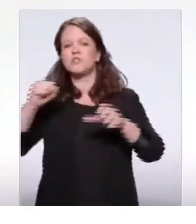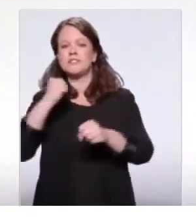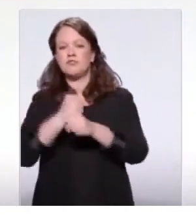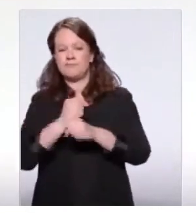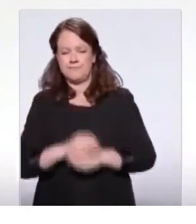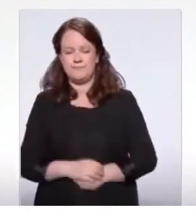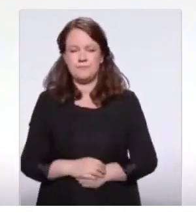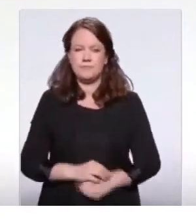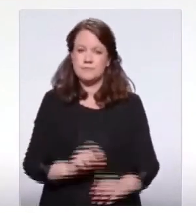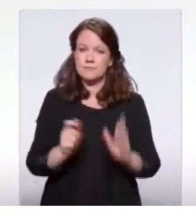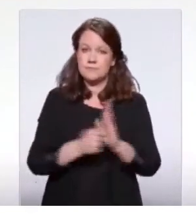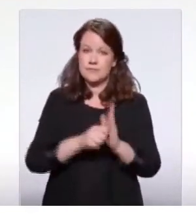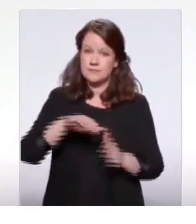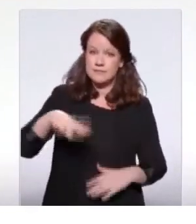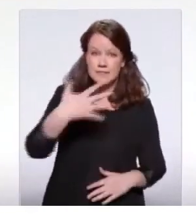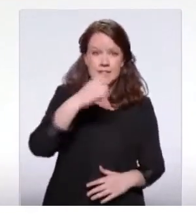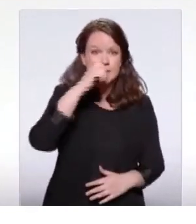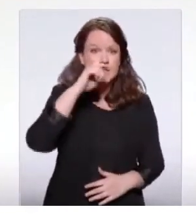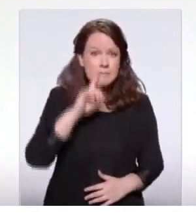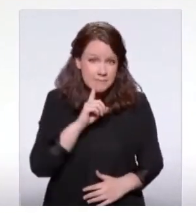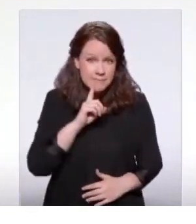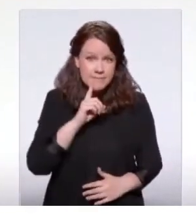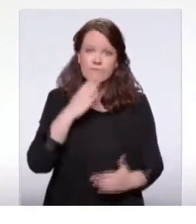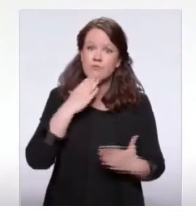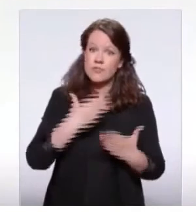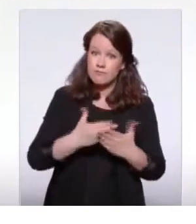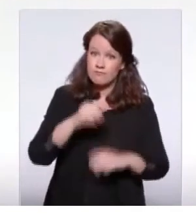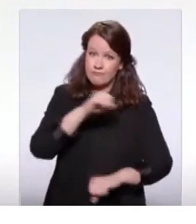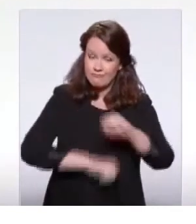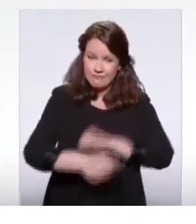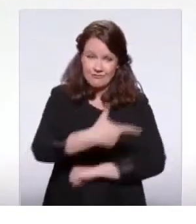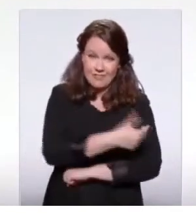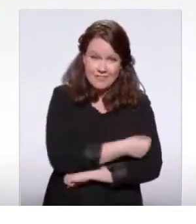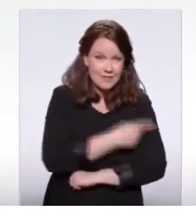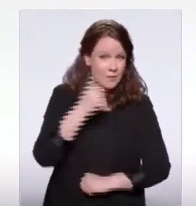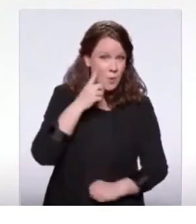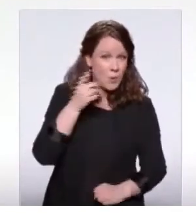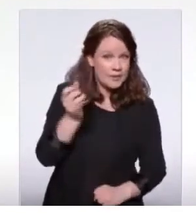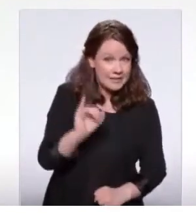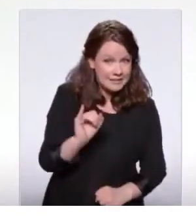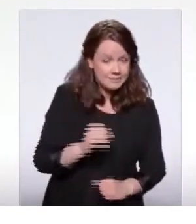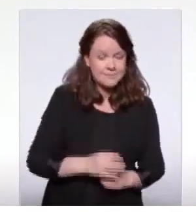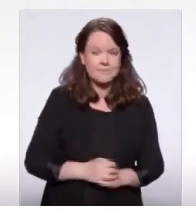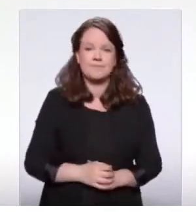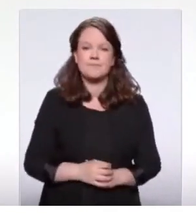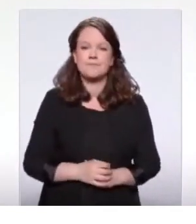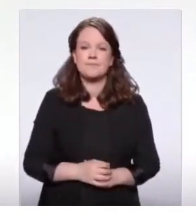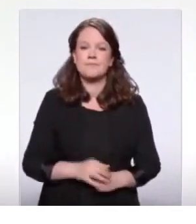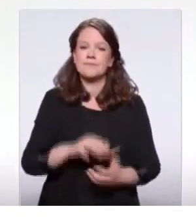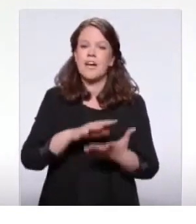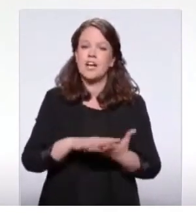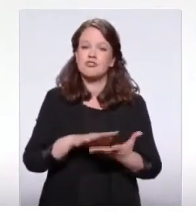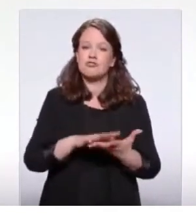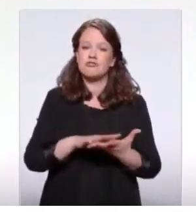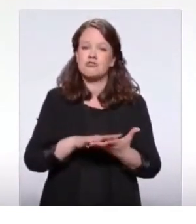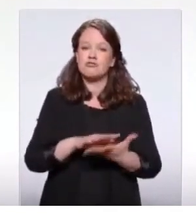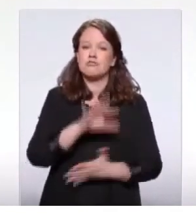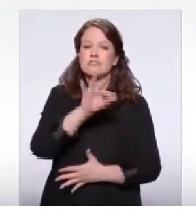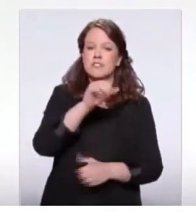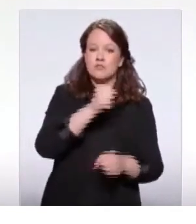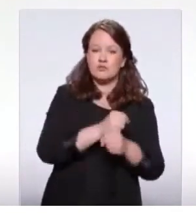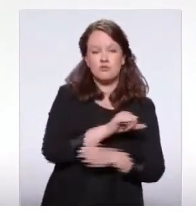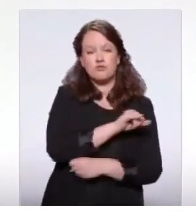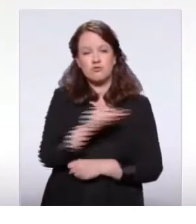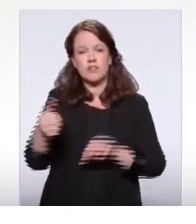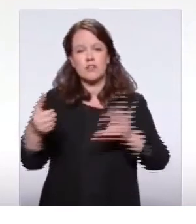mai, les premiers rendez-vous seront ouverts pour nos concitoyens qui ont entre 50 et 60